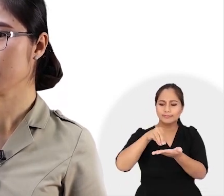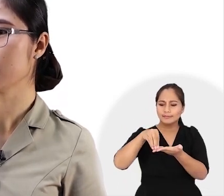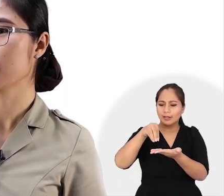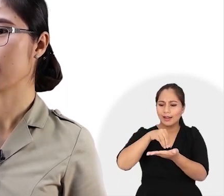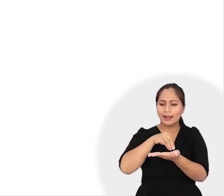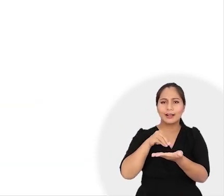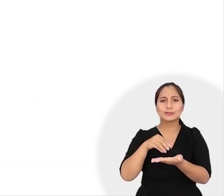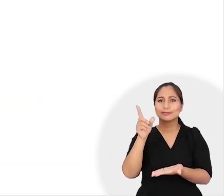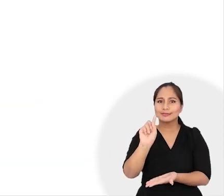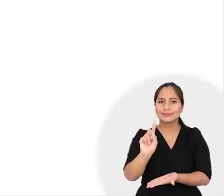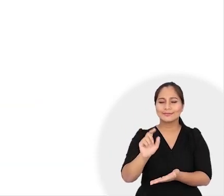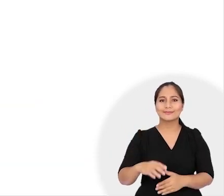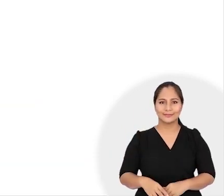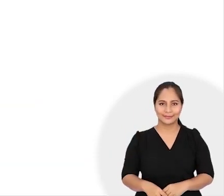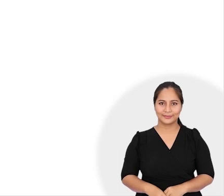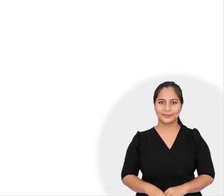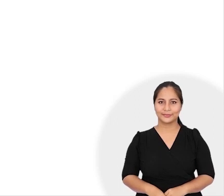งดู